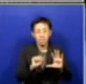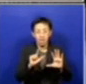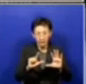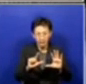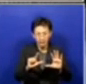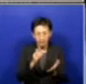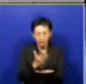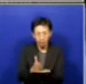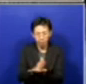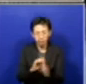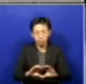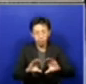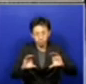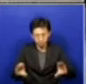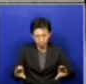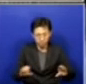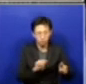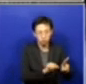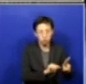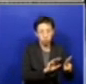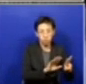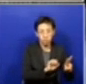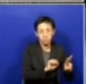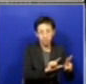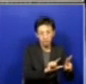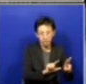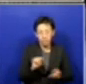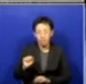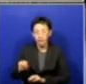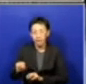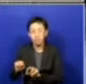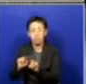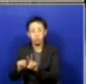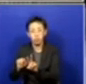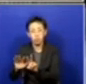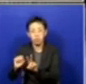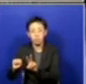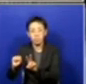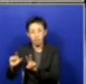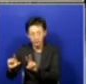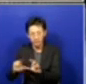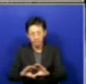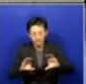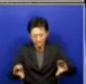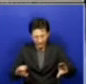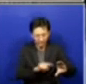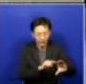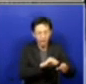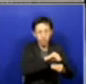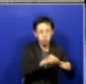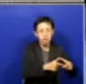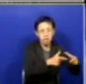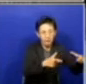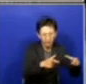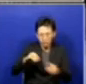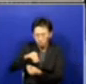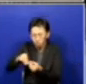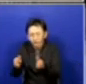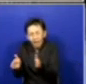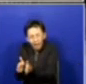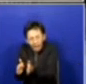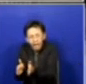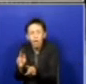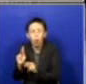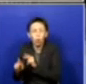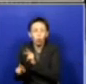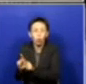ออกเป็น2ก้อนก้อนแรก 2.5 แสนล้านอีกก้อนหนึ่ง 2.5 แสนล้านเป็นรายย่อยที่จะให้รายย่อยได้กู้นะคะนอกจ